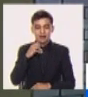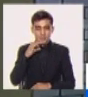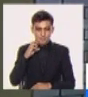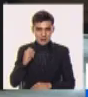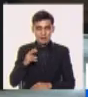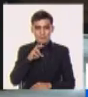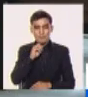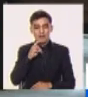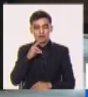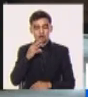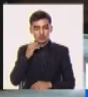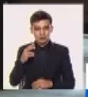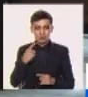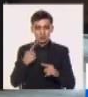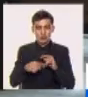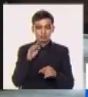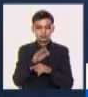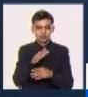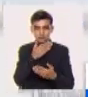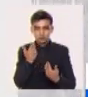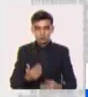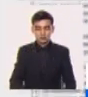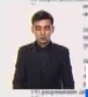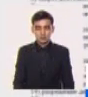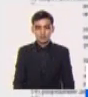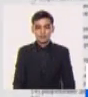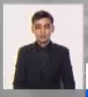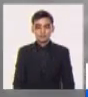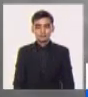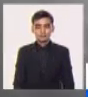объектов общепита совсем не указан.